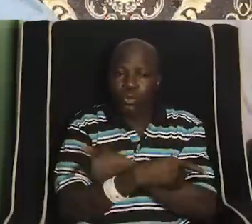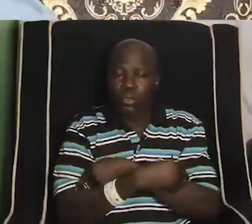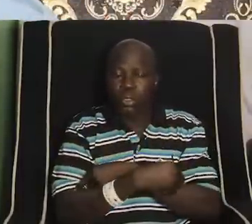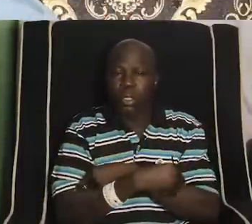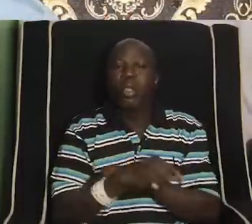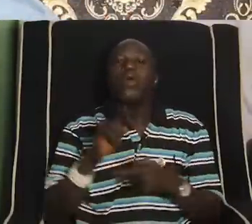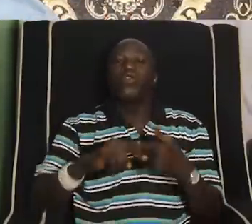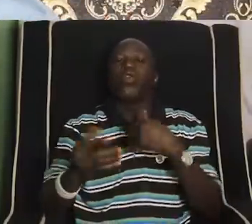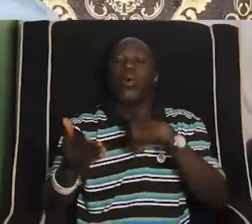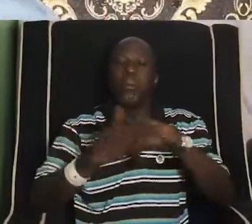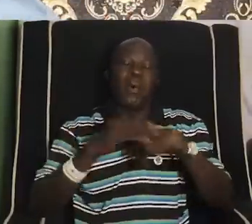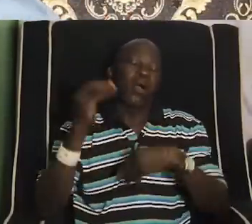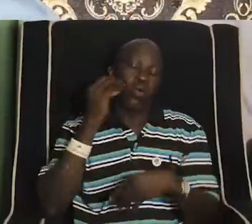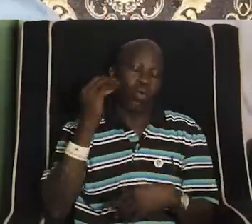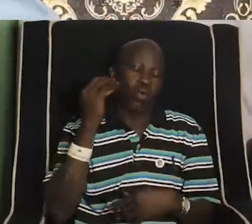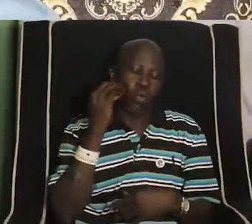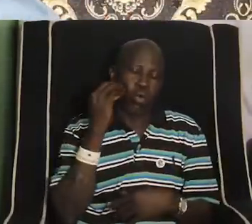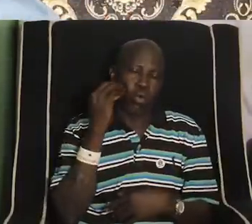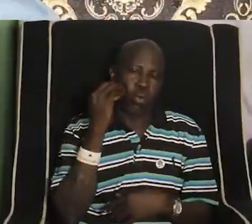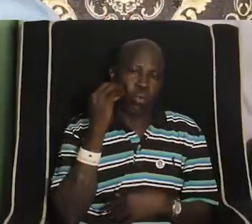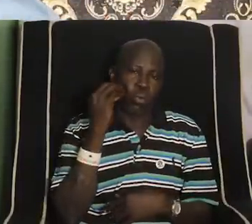wálé.